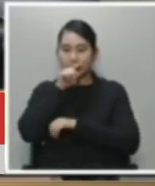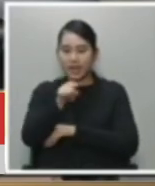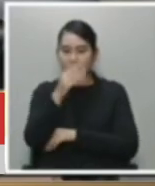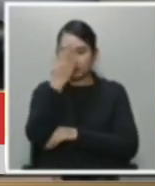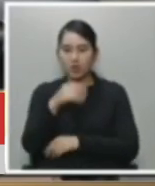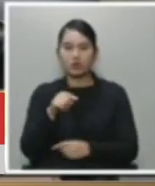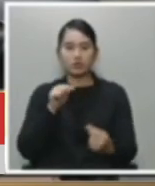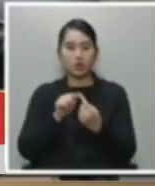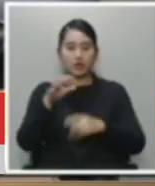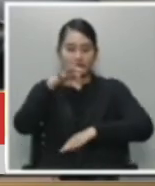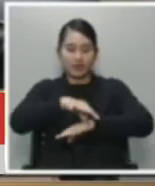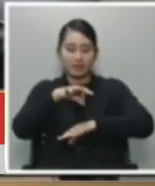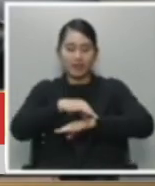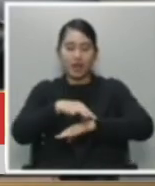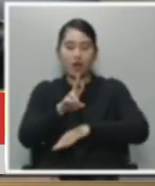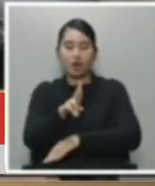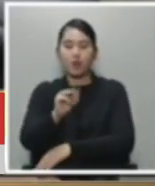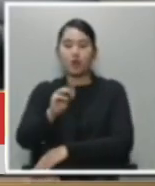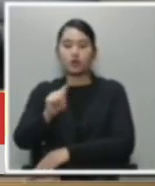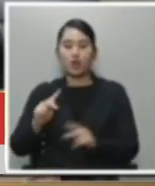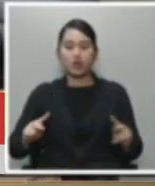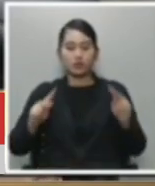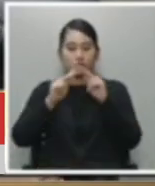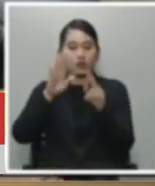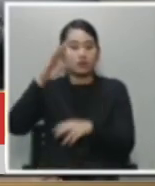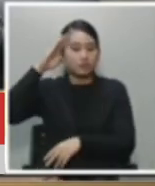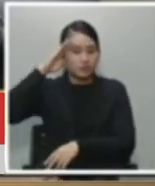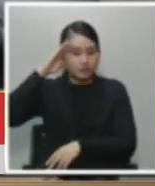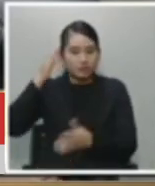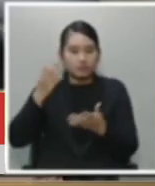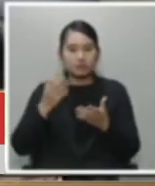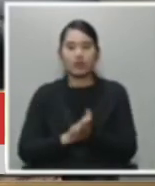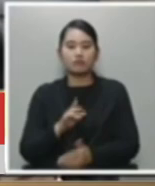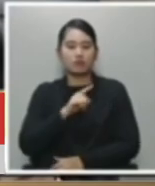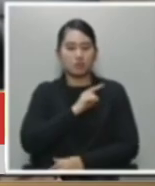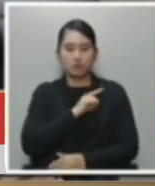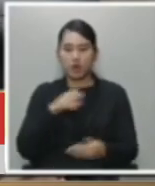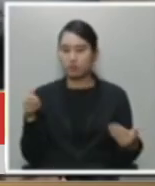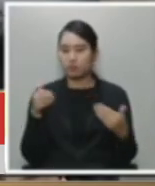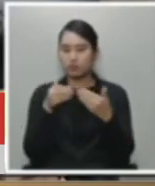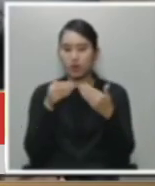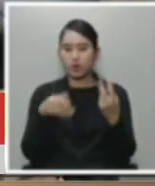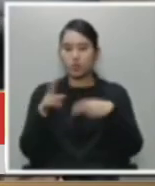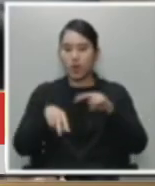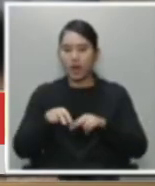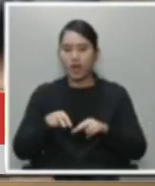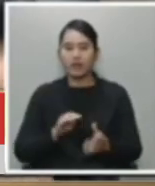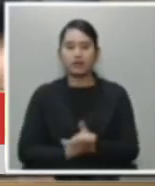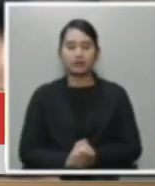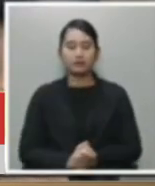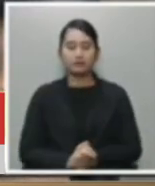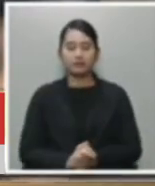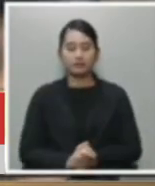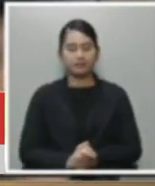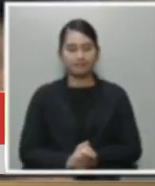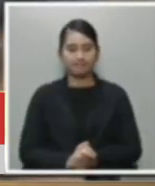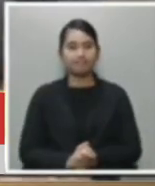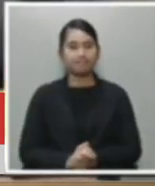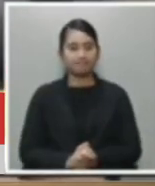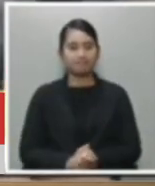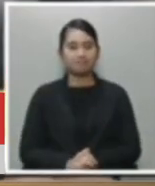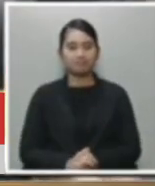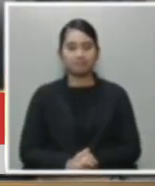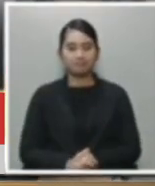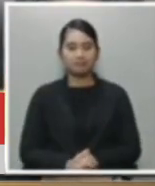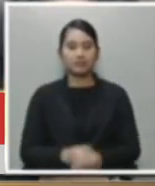มนตรีว่าการกระทรวงกลาโหมซึ่งมีหน้าที่โดยตรงท่านประธานที่เคารพครับเมื่อท่านนาย